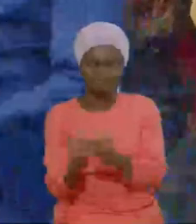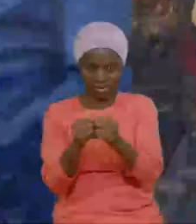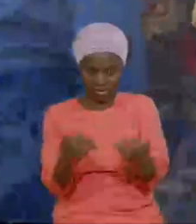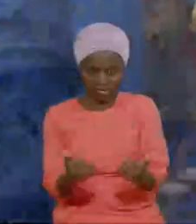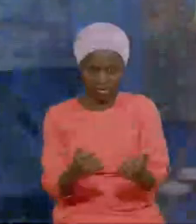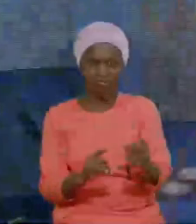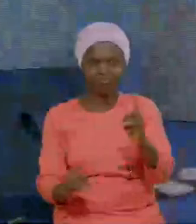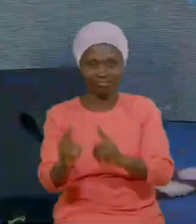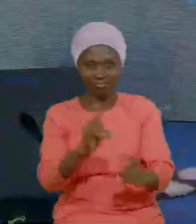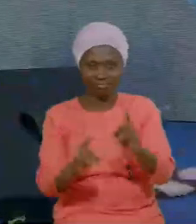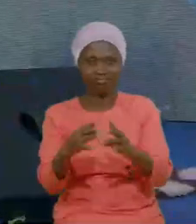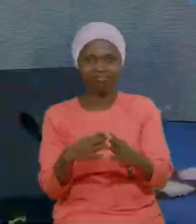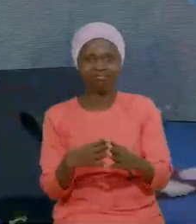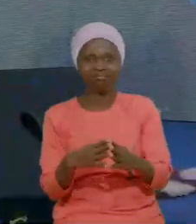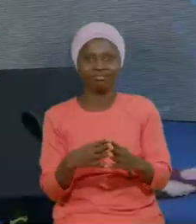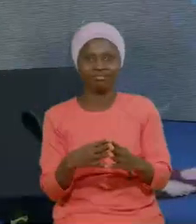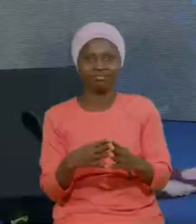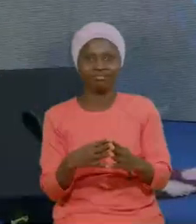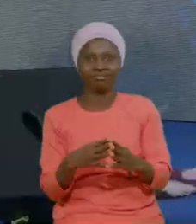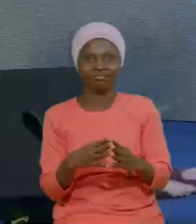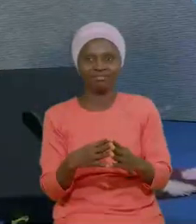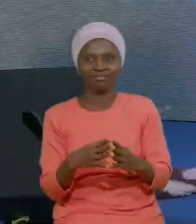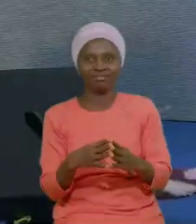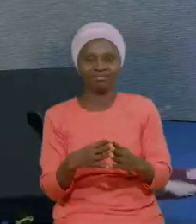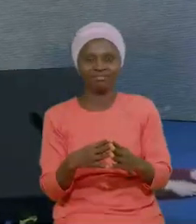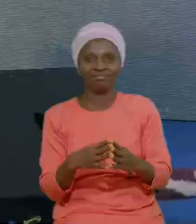Tous ensemble, disons-le. Tout le monde ensemble, maintenant.